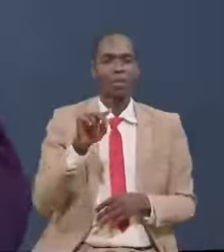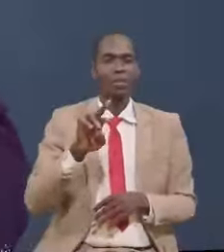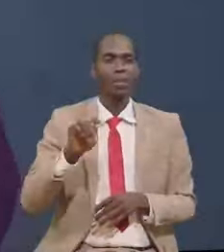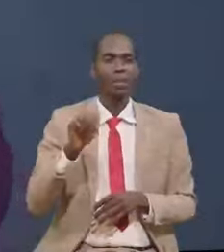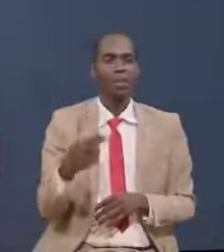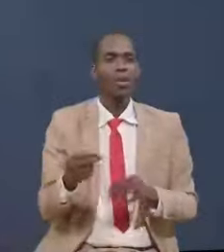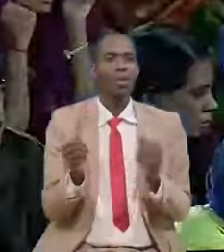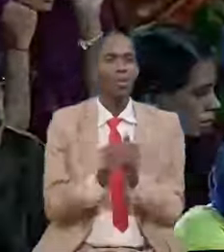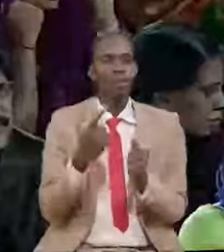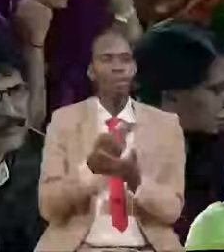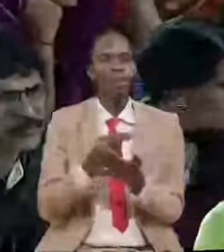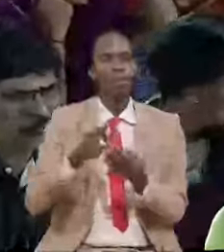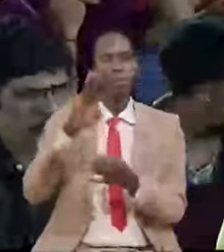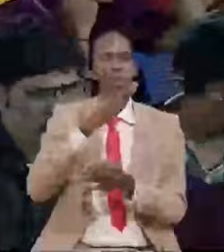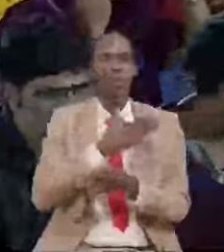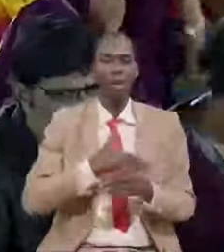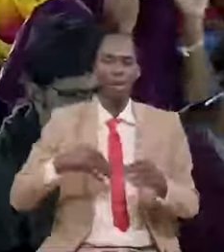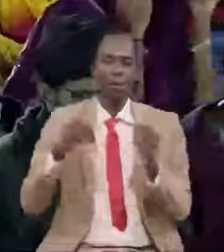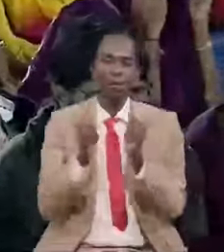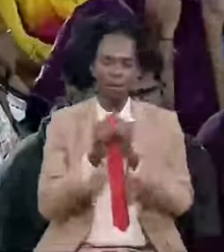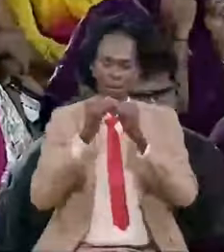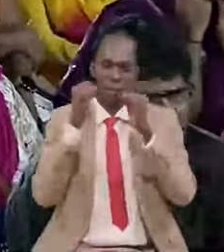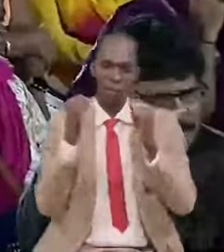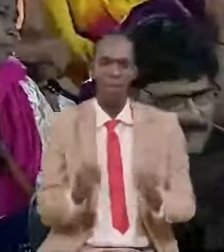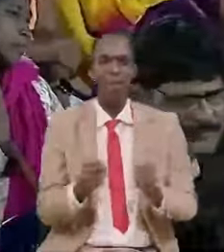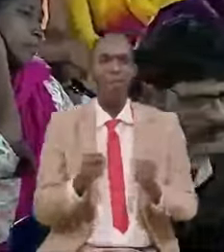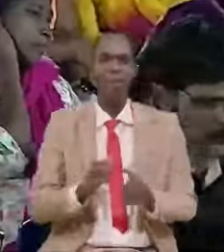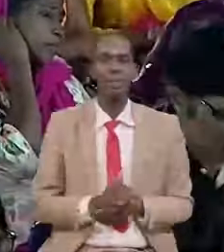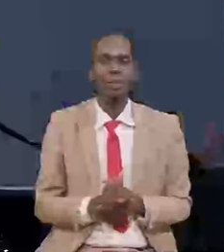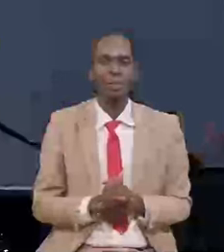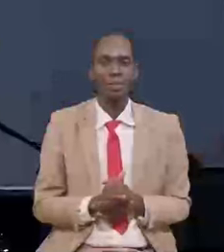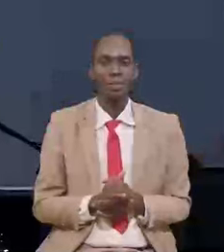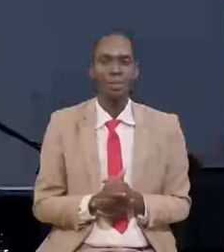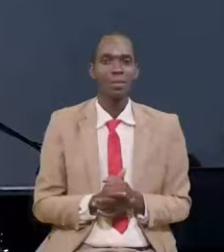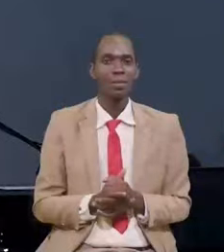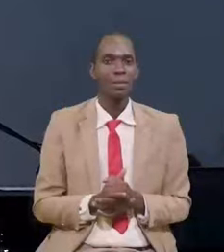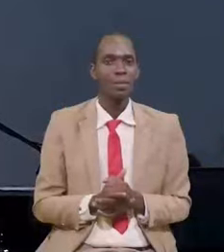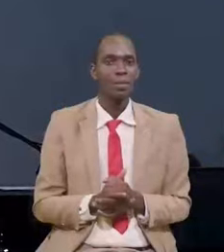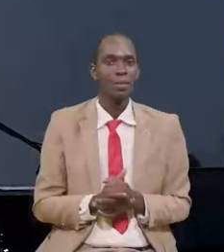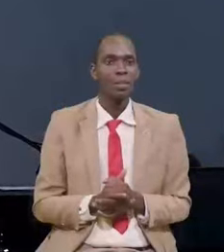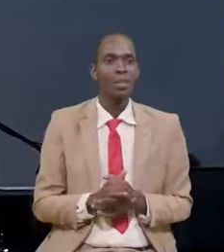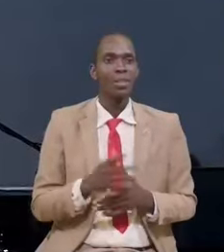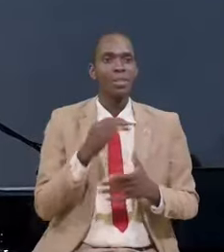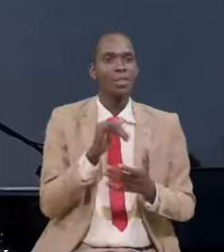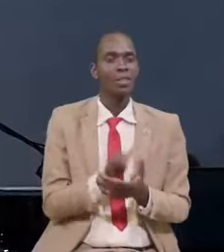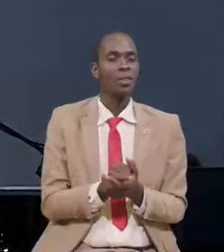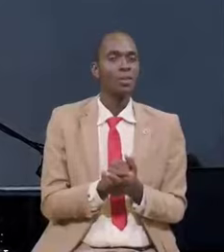Dieu a oint Jésus-Christ de Nazareth du Saint-Esprit et de force. La puissance pour